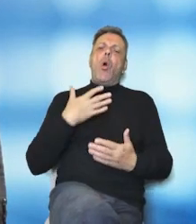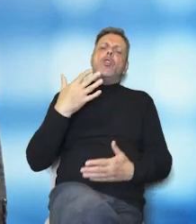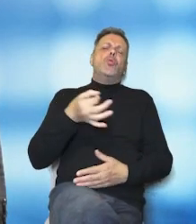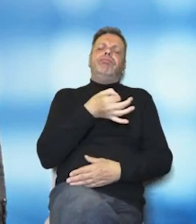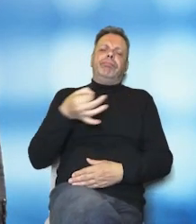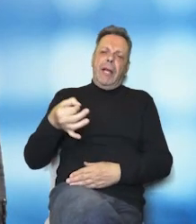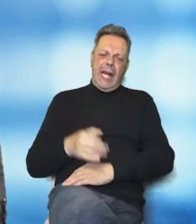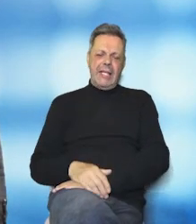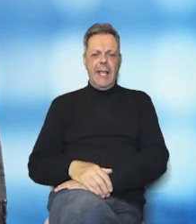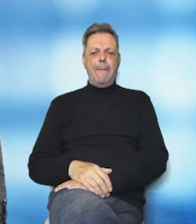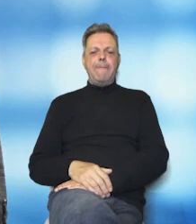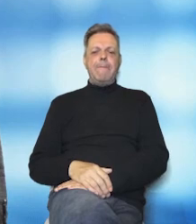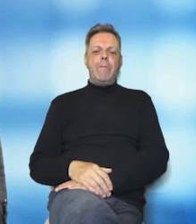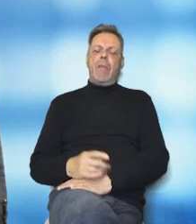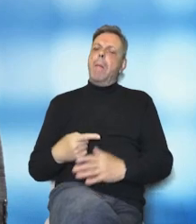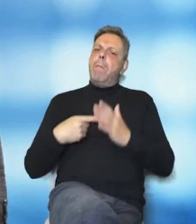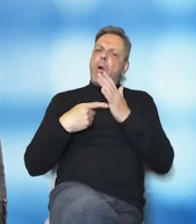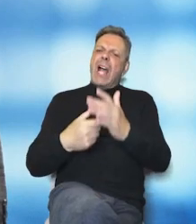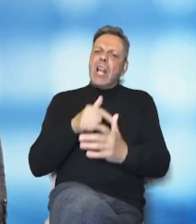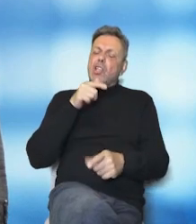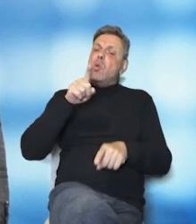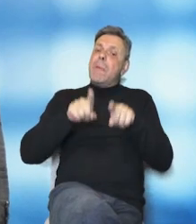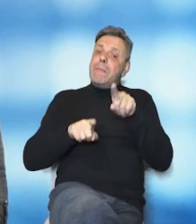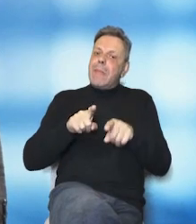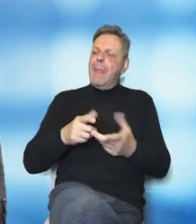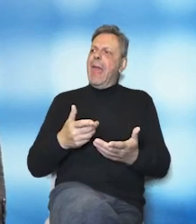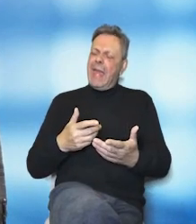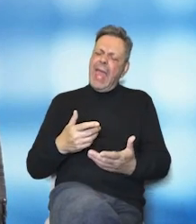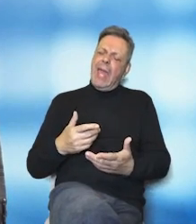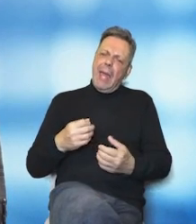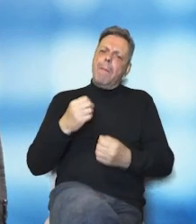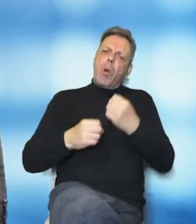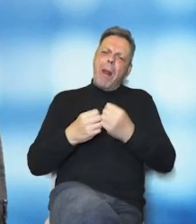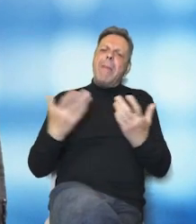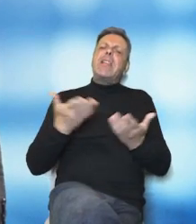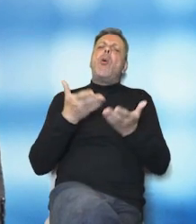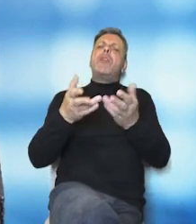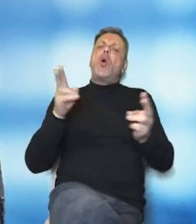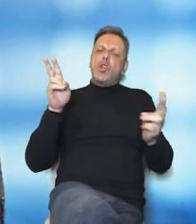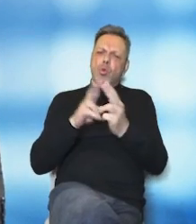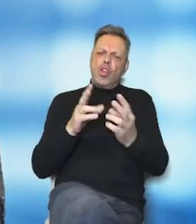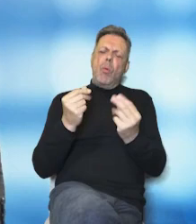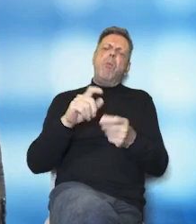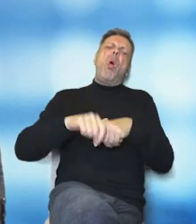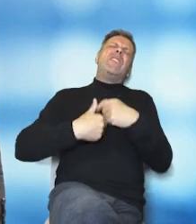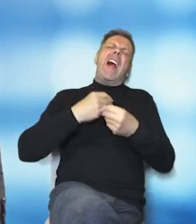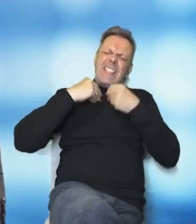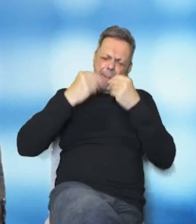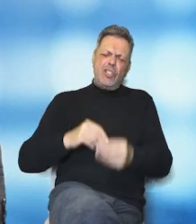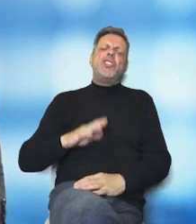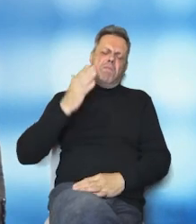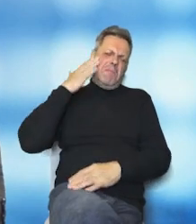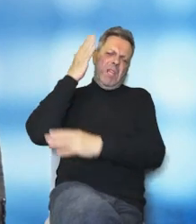krasne, evo, ukazale su i na neke nevolje s kojima se susreću, puno je toga za pričat, bit će